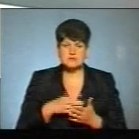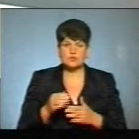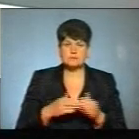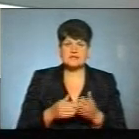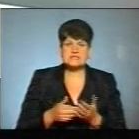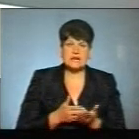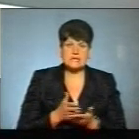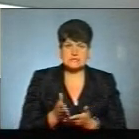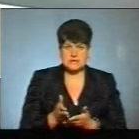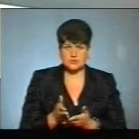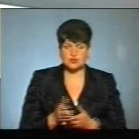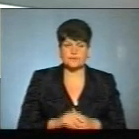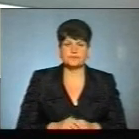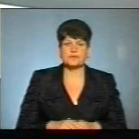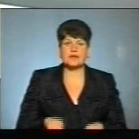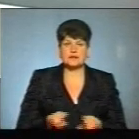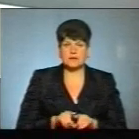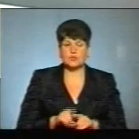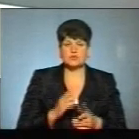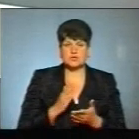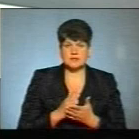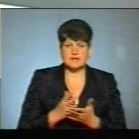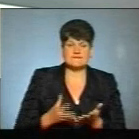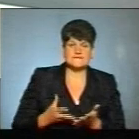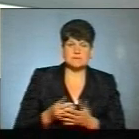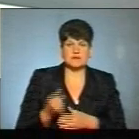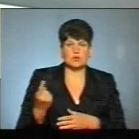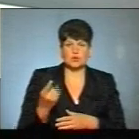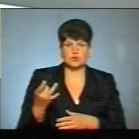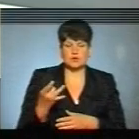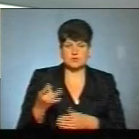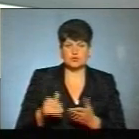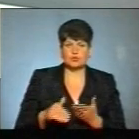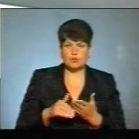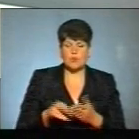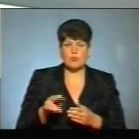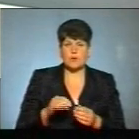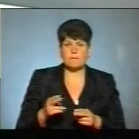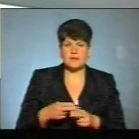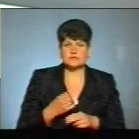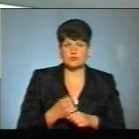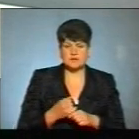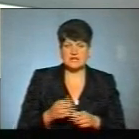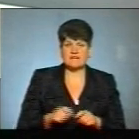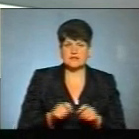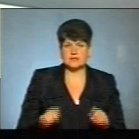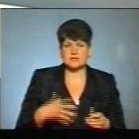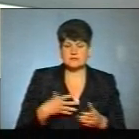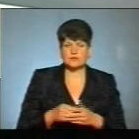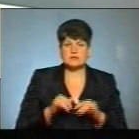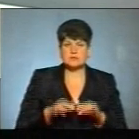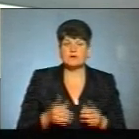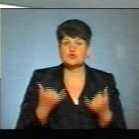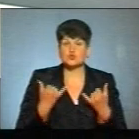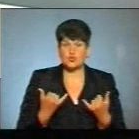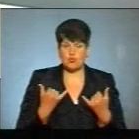спеціалізацію. Також є, виплачується одноразова допомога по безробіттю для відкриття власної справи. Хоча на